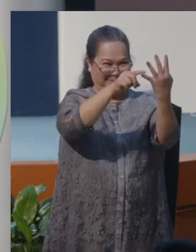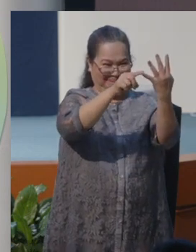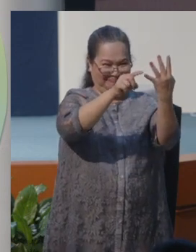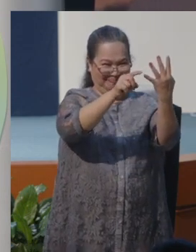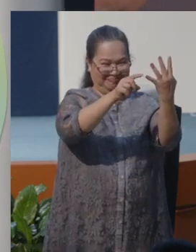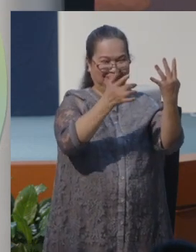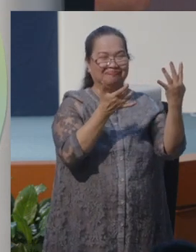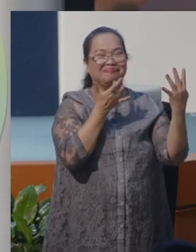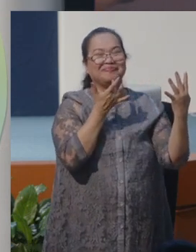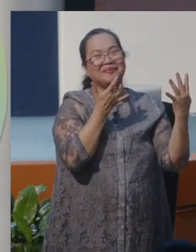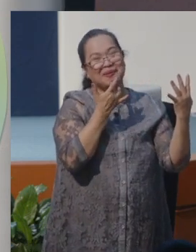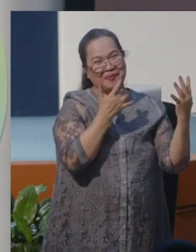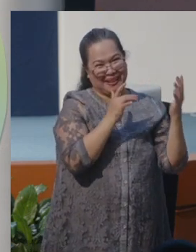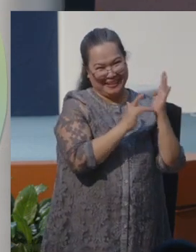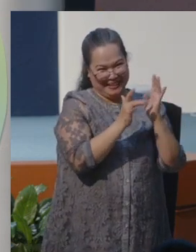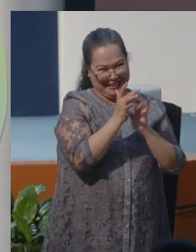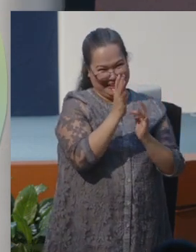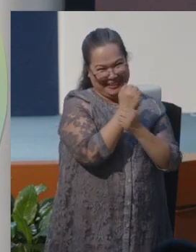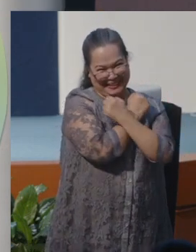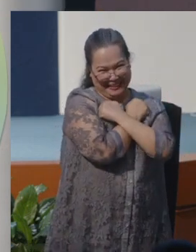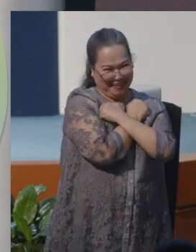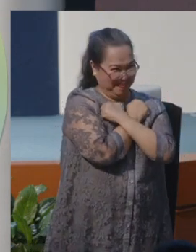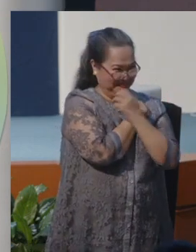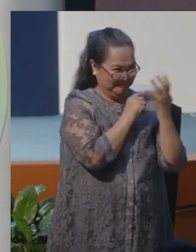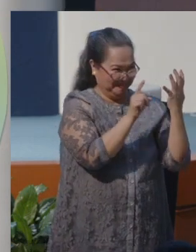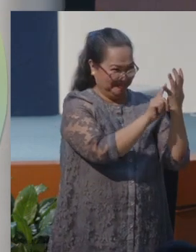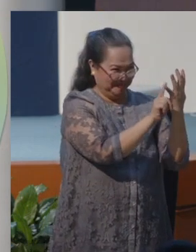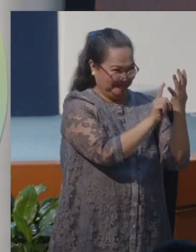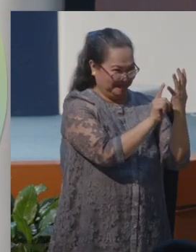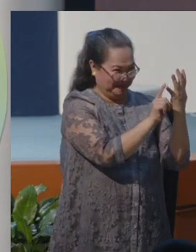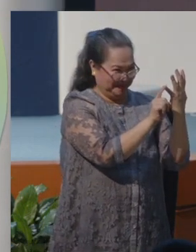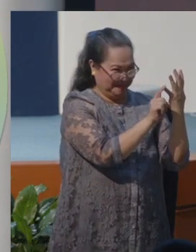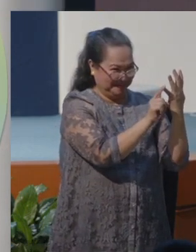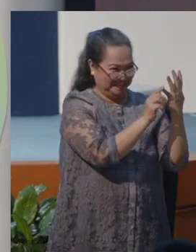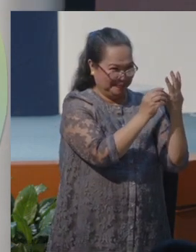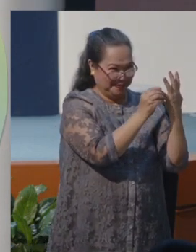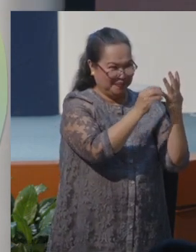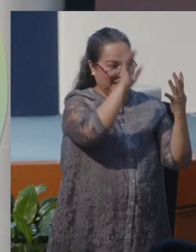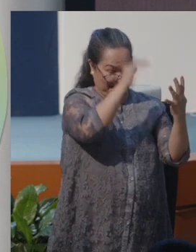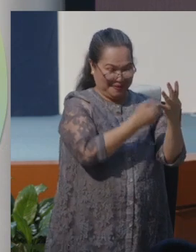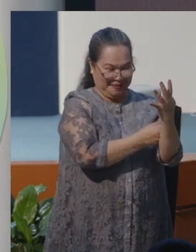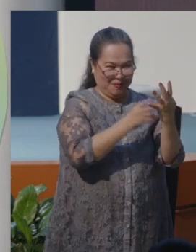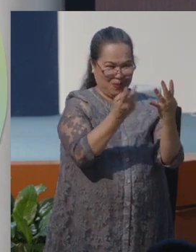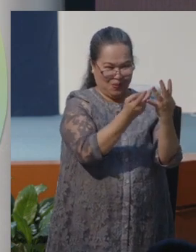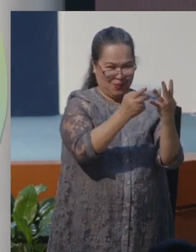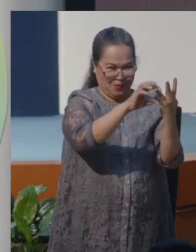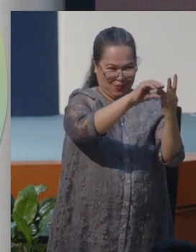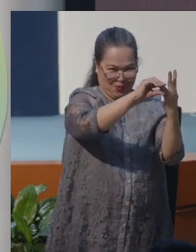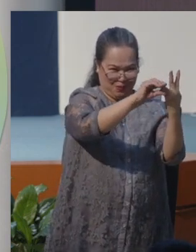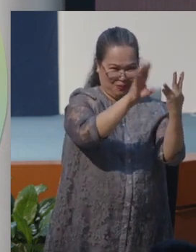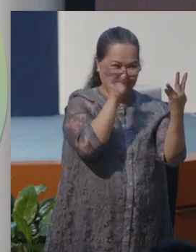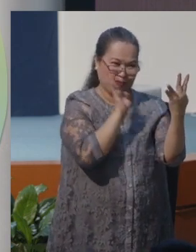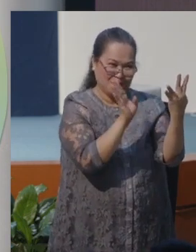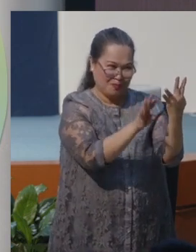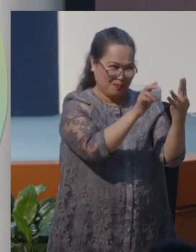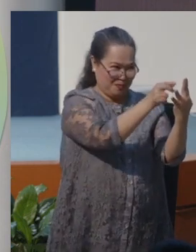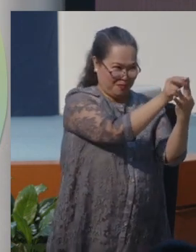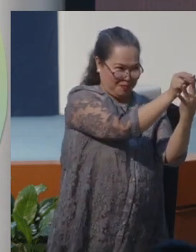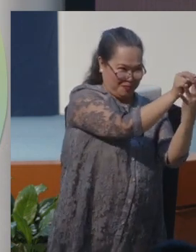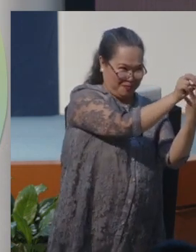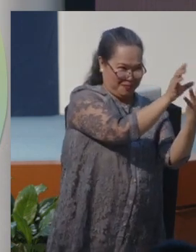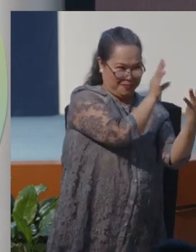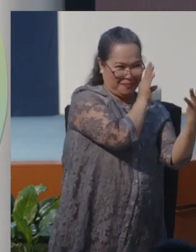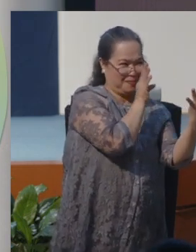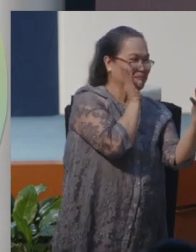beloved disciple. No? Siya yung isang son of thunder. Magdueto sila palagi. Sa Mark chapter